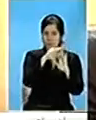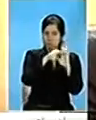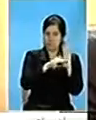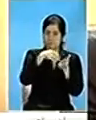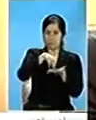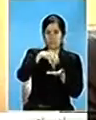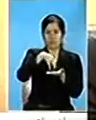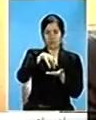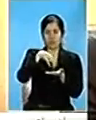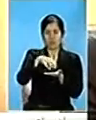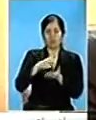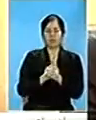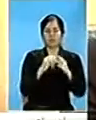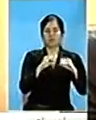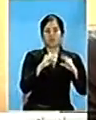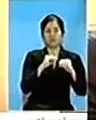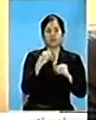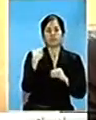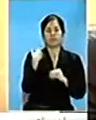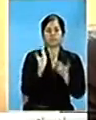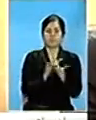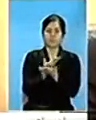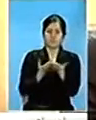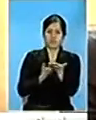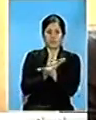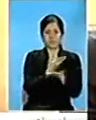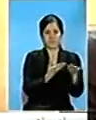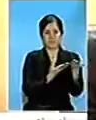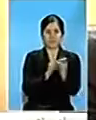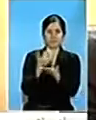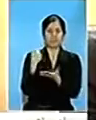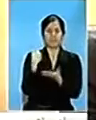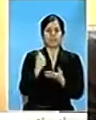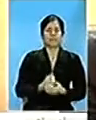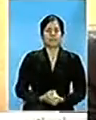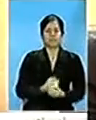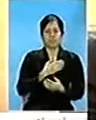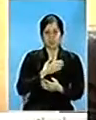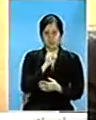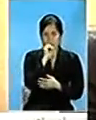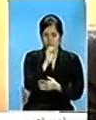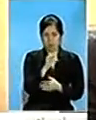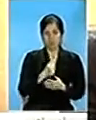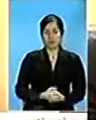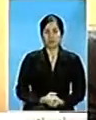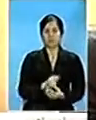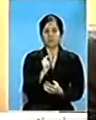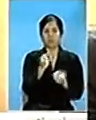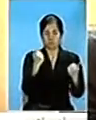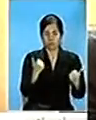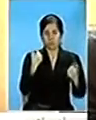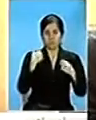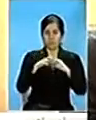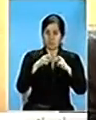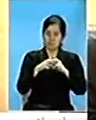แห่งนี้เพื่อให้มีการถกแถลงอภิปรายต่อไปดิฉันขอเรียนอย่างนี้ว่าแม้จะมีความยากลำบากใน